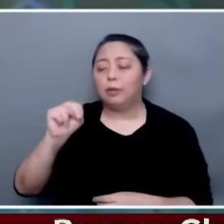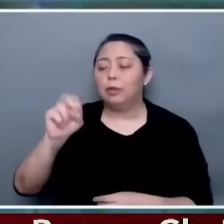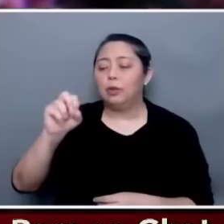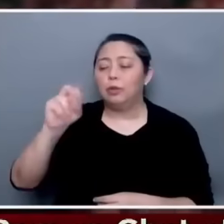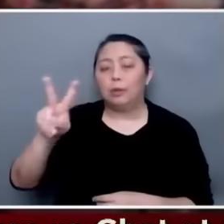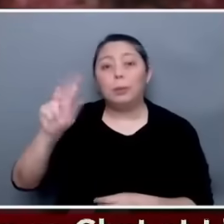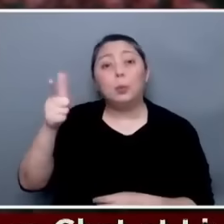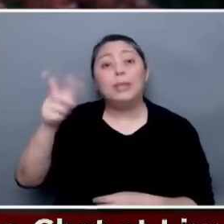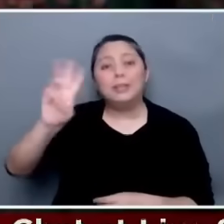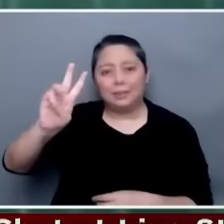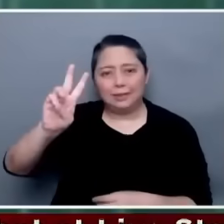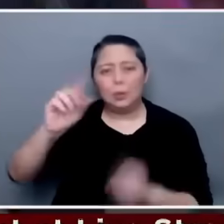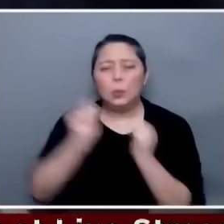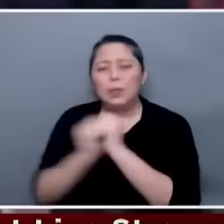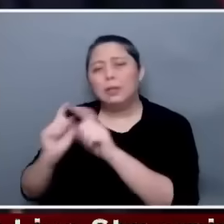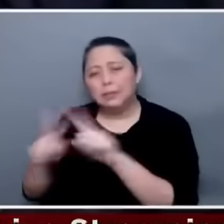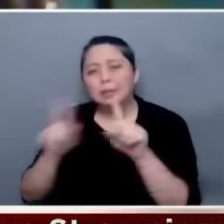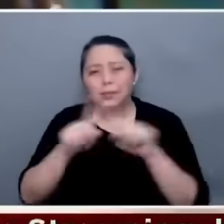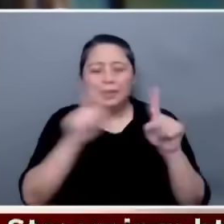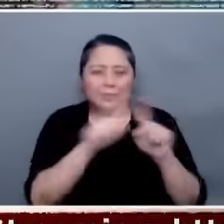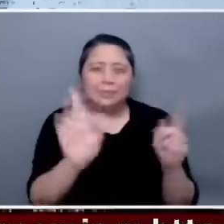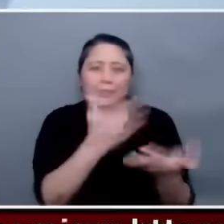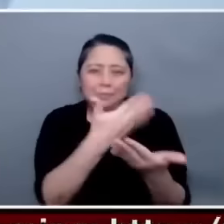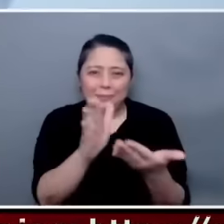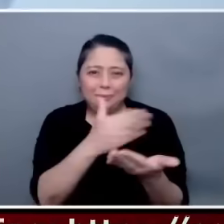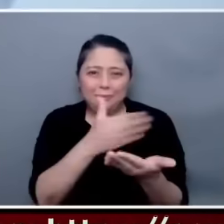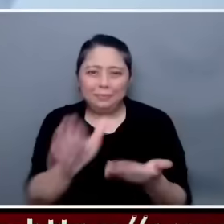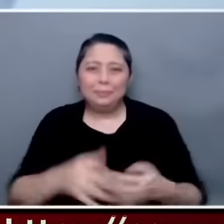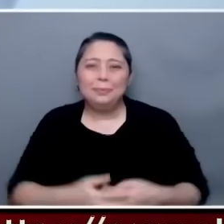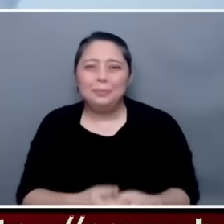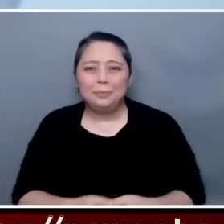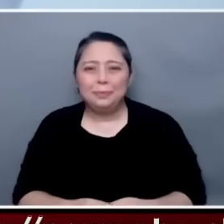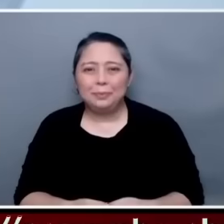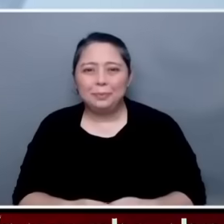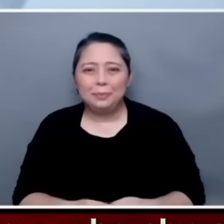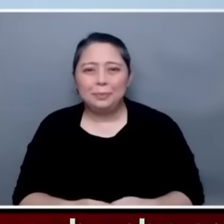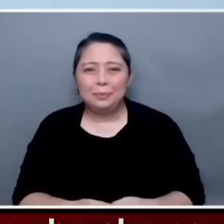Bonifacio, Noy Volante at iba pang bituin.